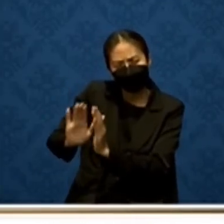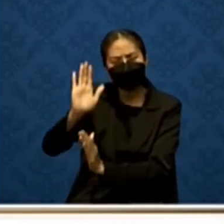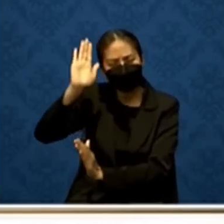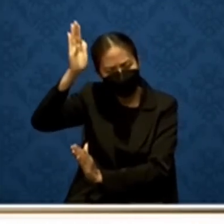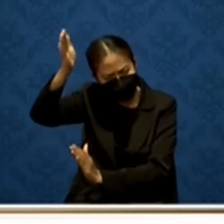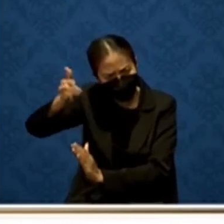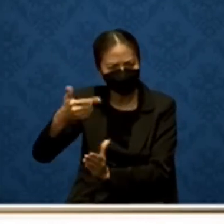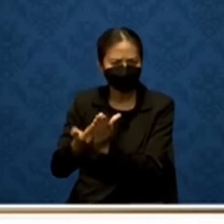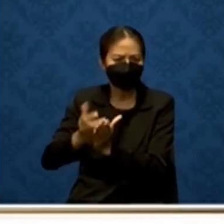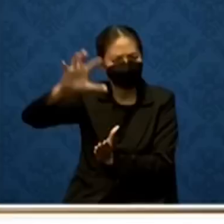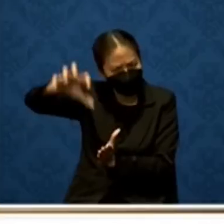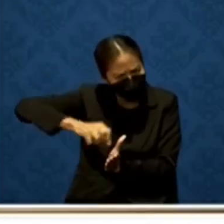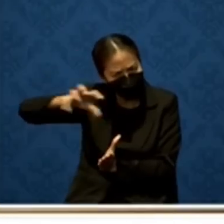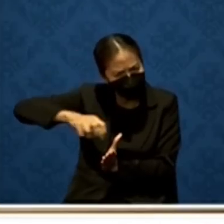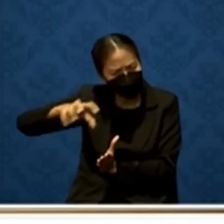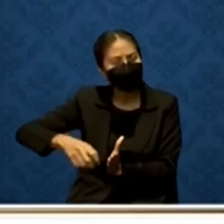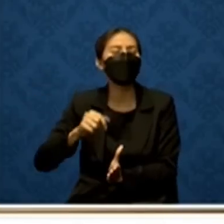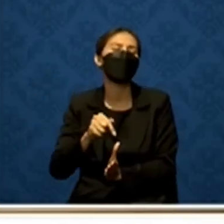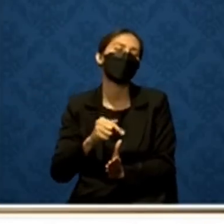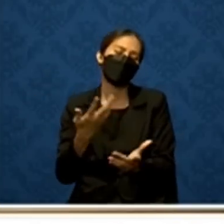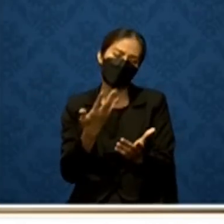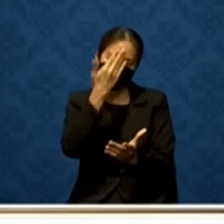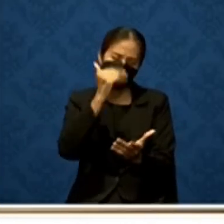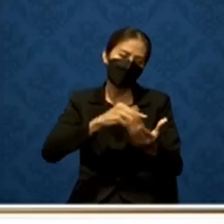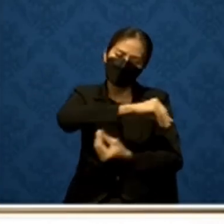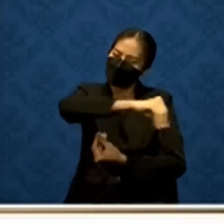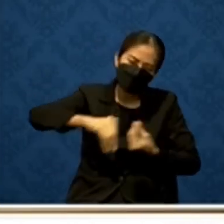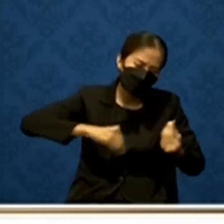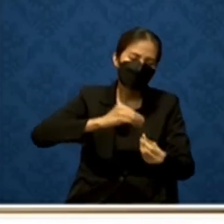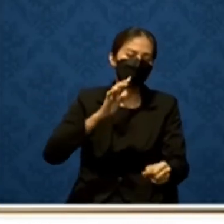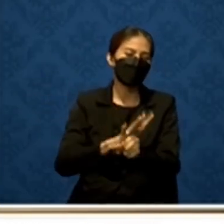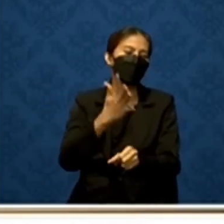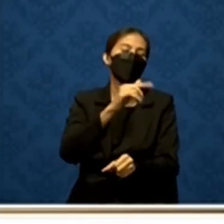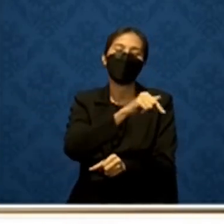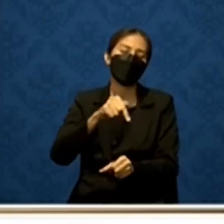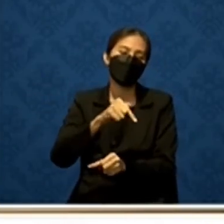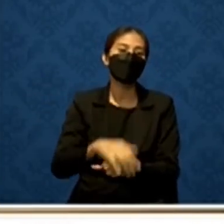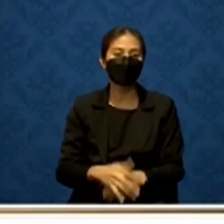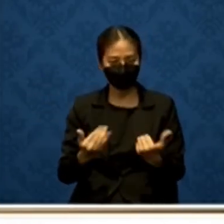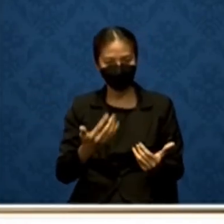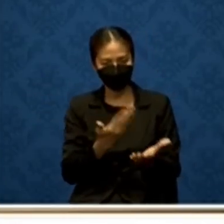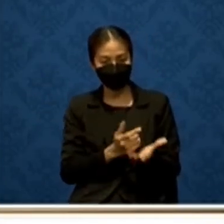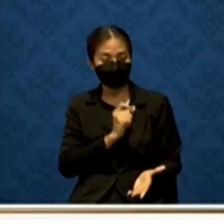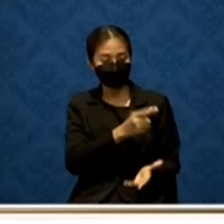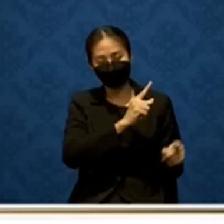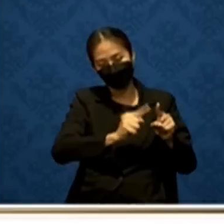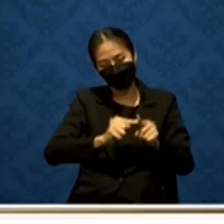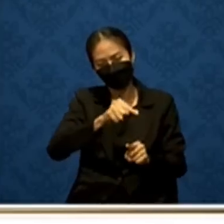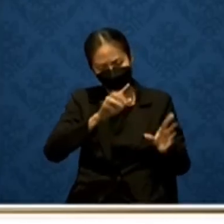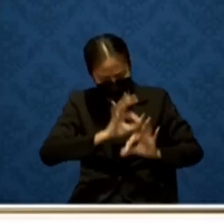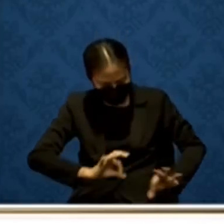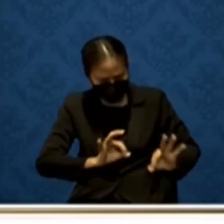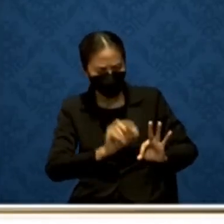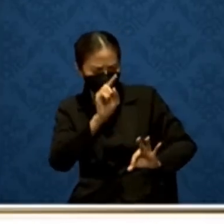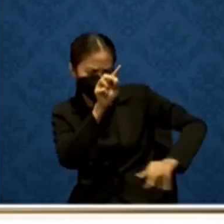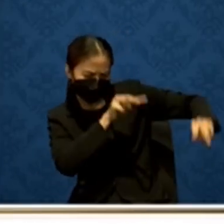นการทจะทำงประมาณรายใจรได้ไม่พอเพีงกูก็หลุดกอบเพราะะนั้นรายใจยิงมีคามจำเป็นที่จะต้องดูแลมนเป็